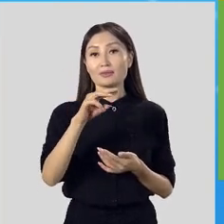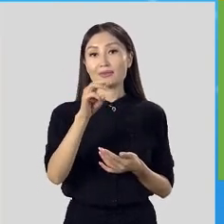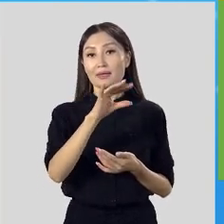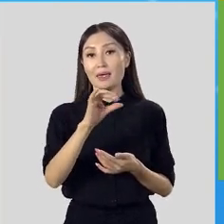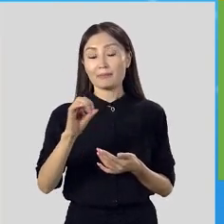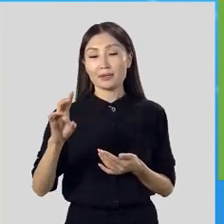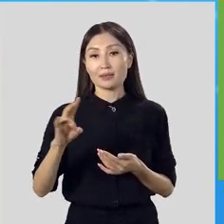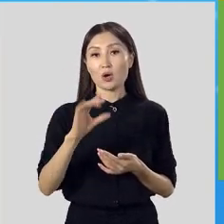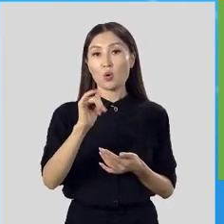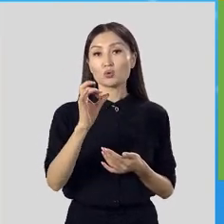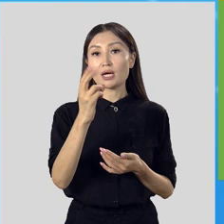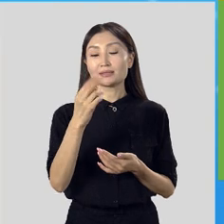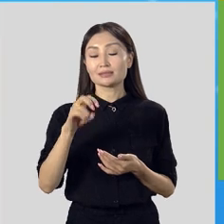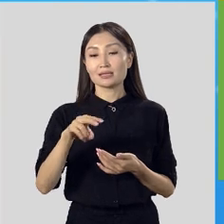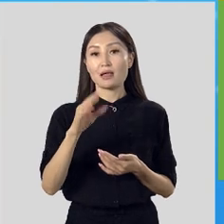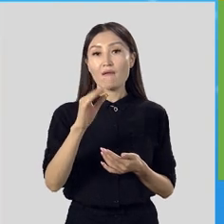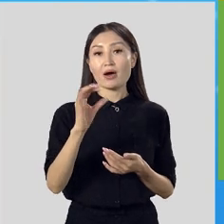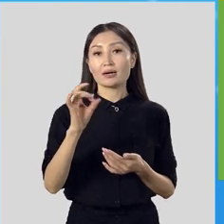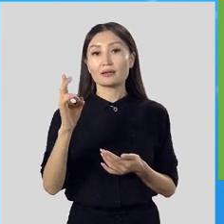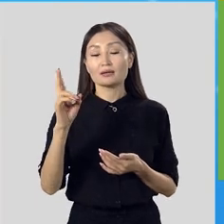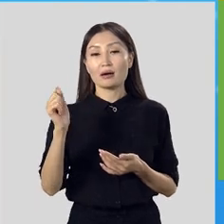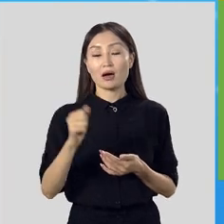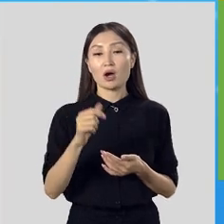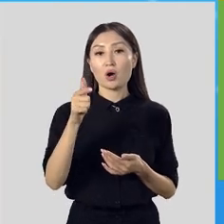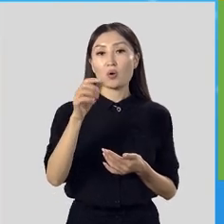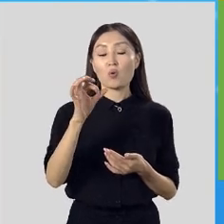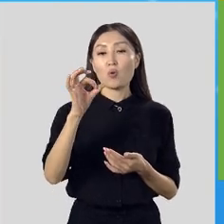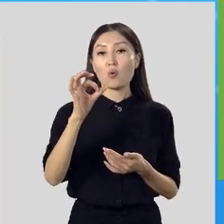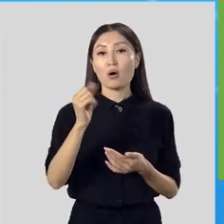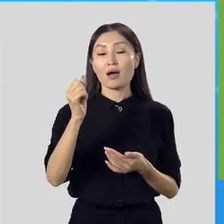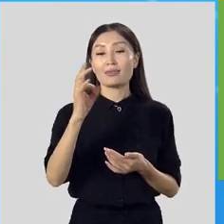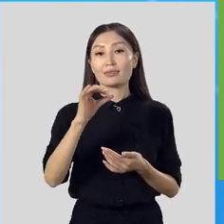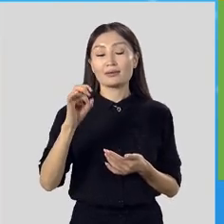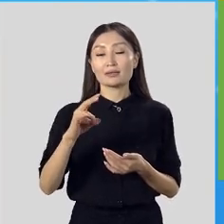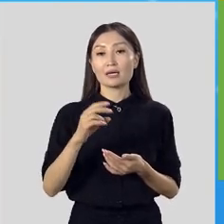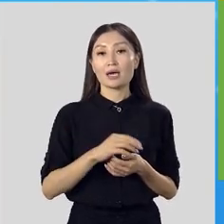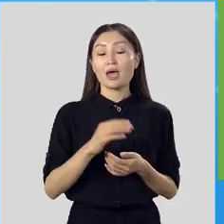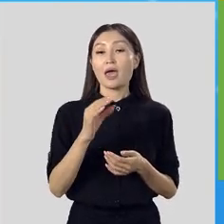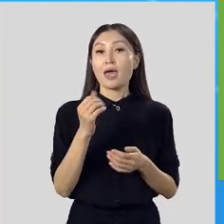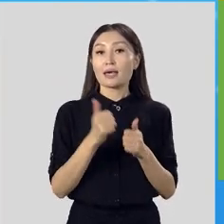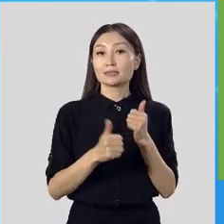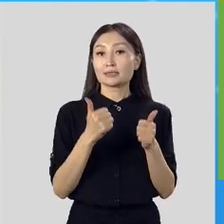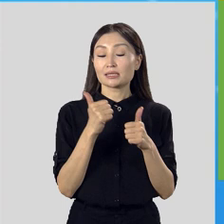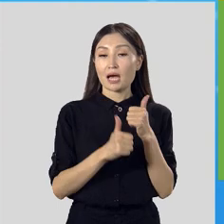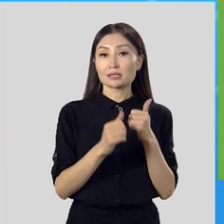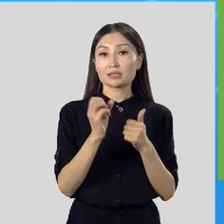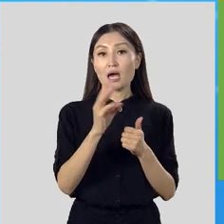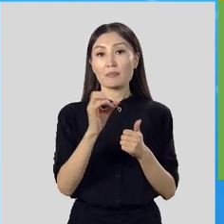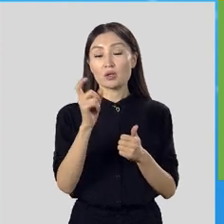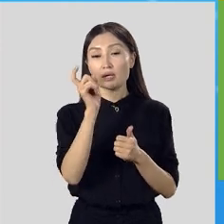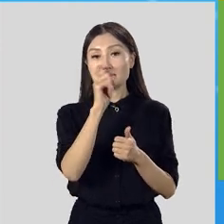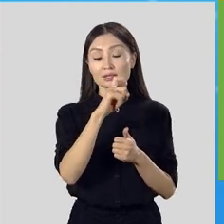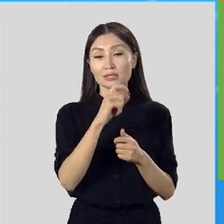тимин, урацил, ВРНК, гуанин и цитозин. Если каждой